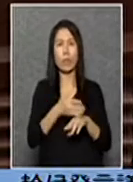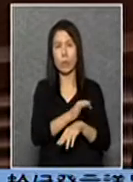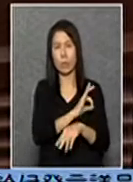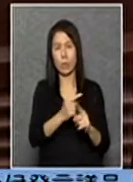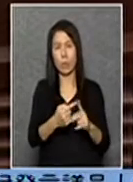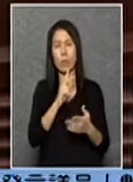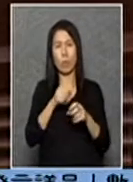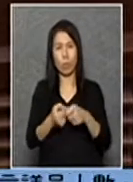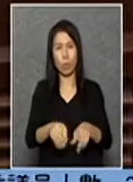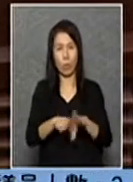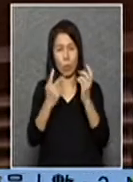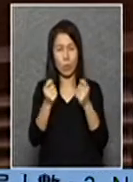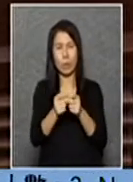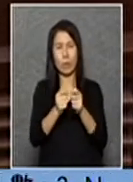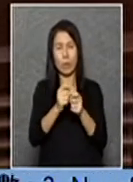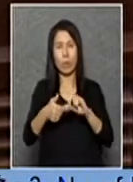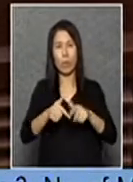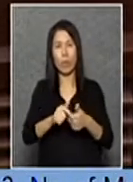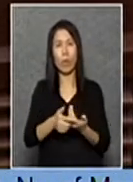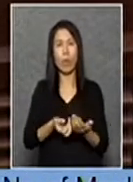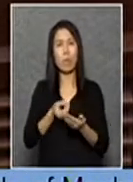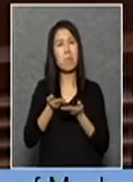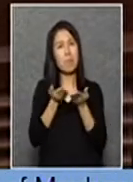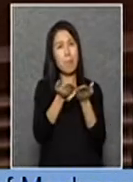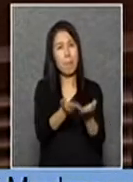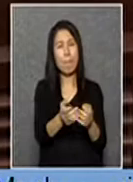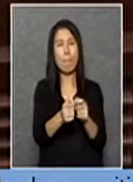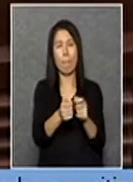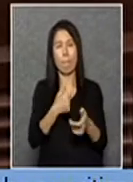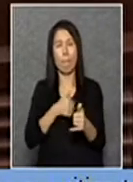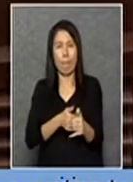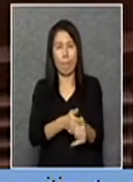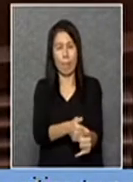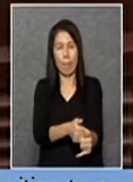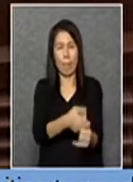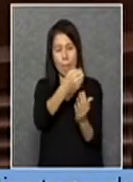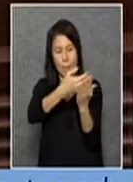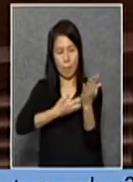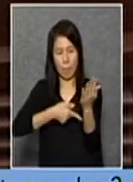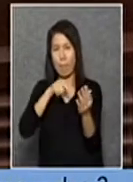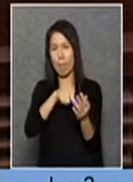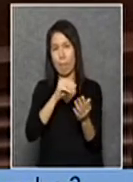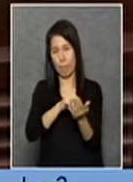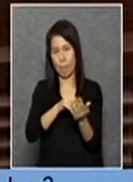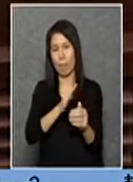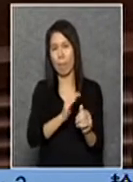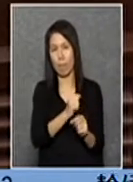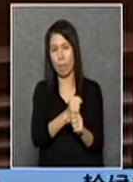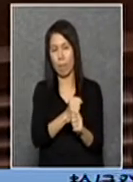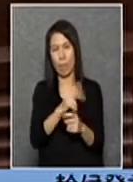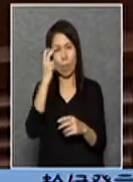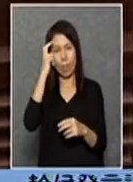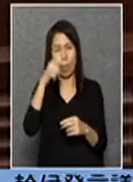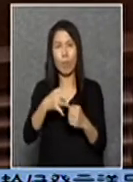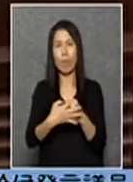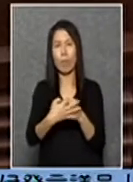開資料守則要求該局提交資料，是會按守則的規定處理，當中亦需考慮牽涉的第三